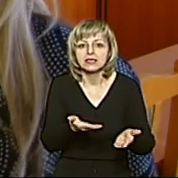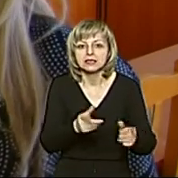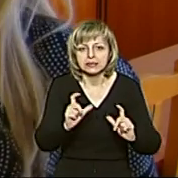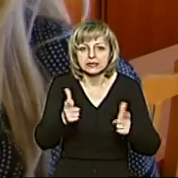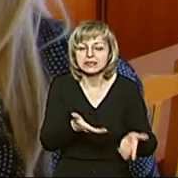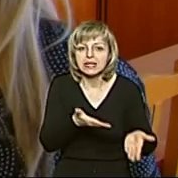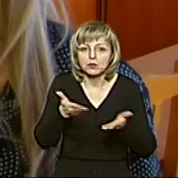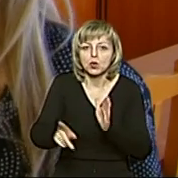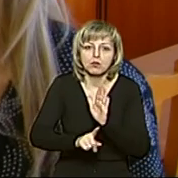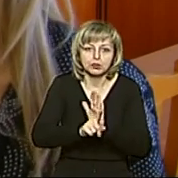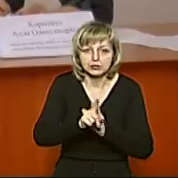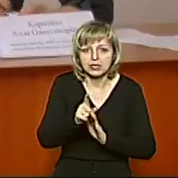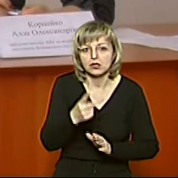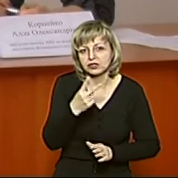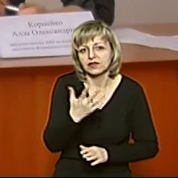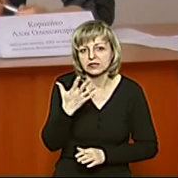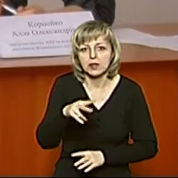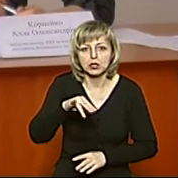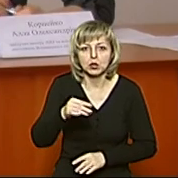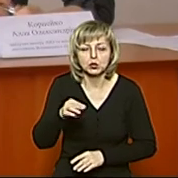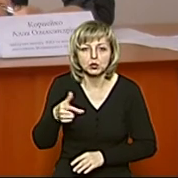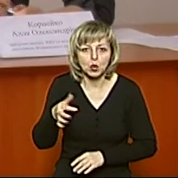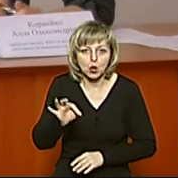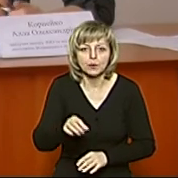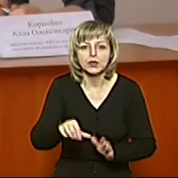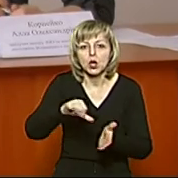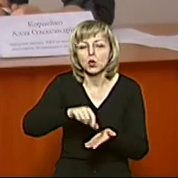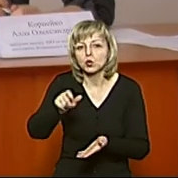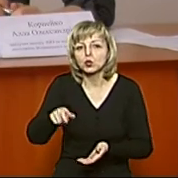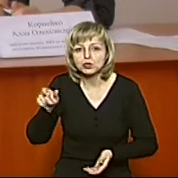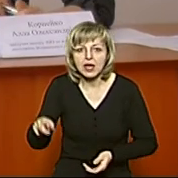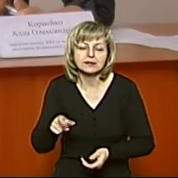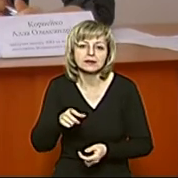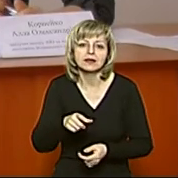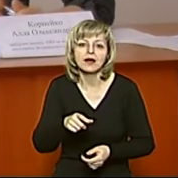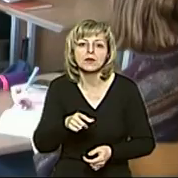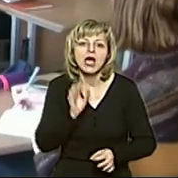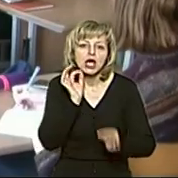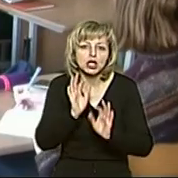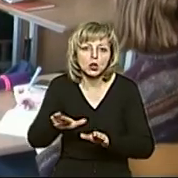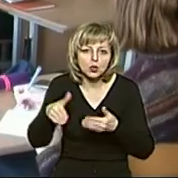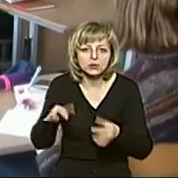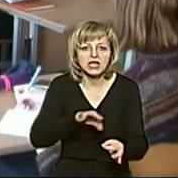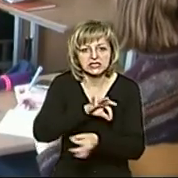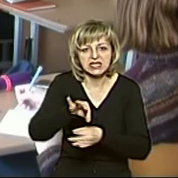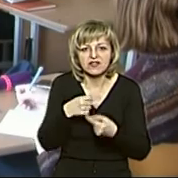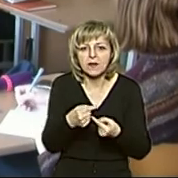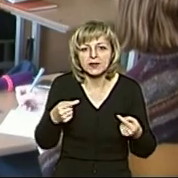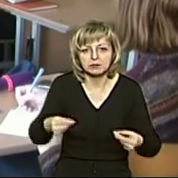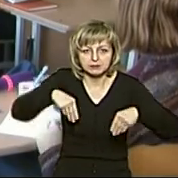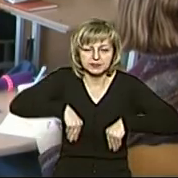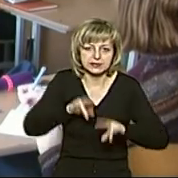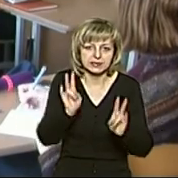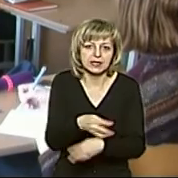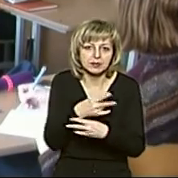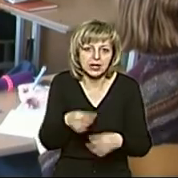розміщені, починаючи з 25 лютого. Учасникам складання ЗНО, каже Алла Корнейко, рекомендує зайвих предметів із собою не